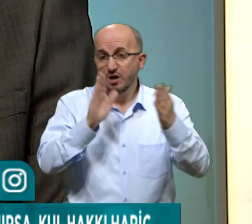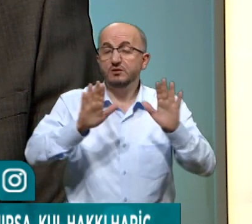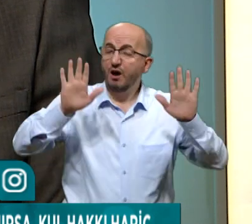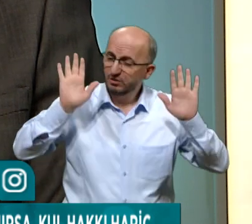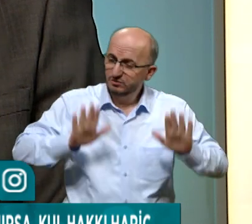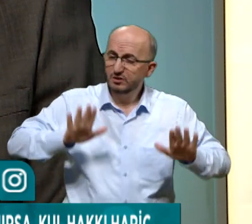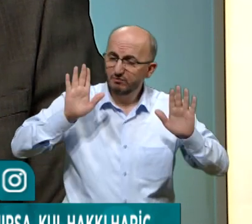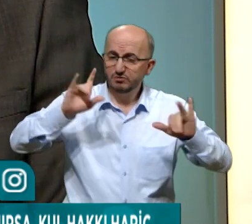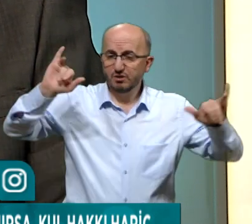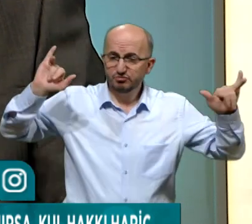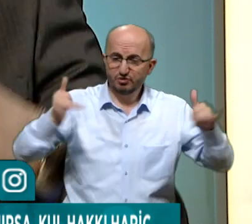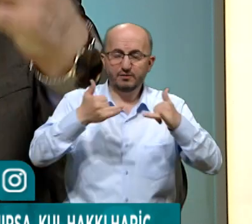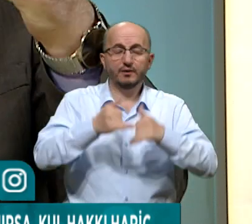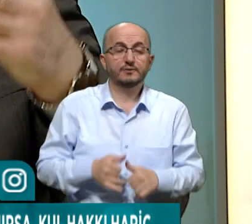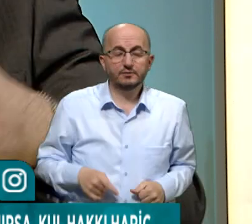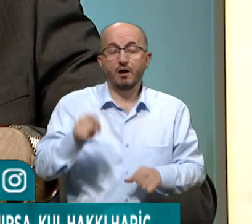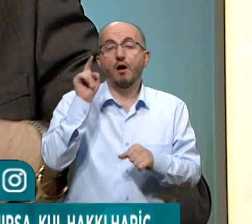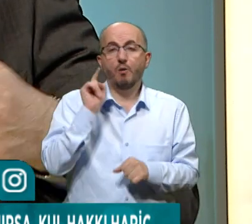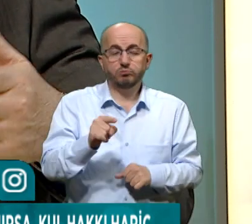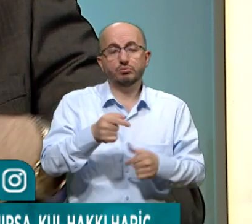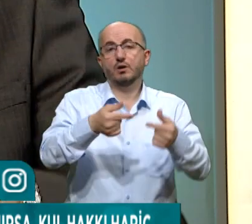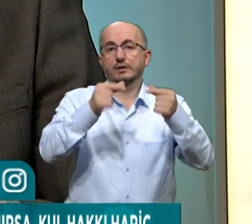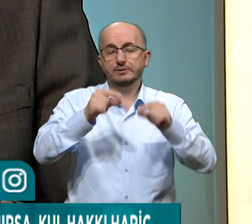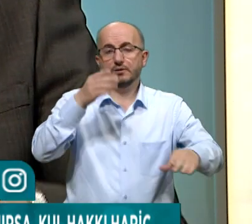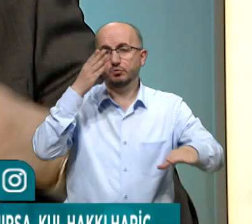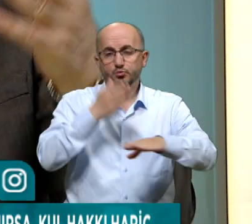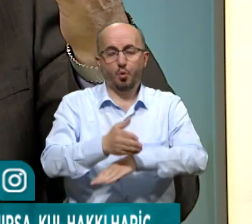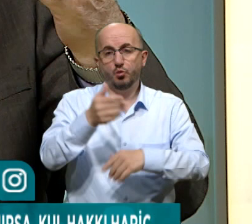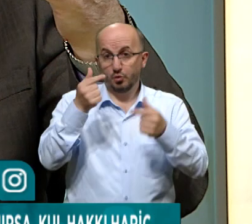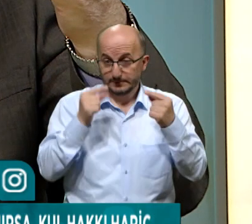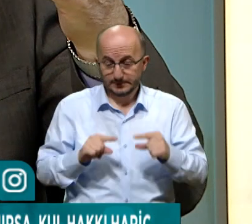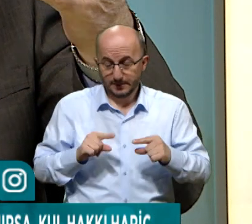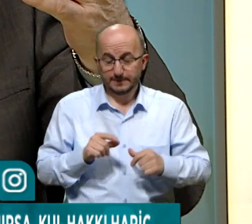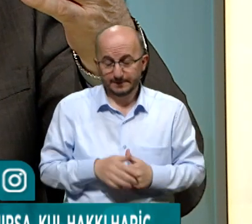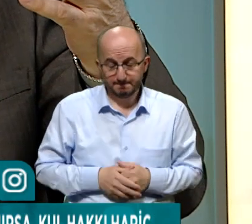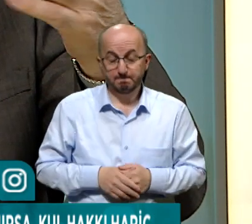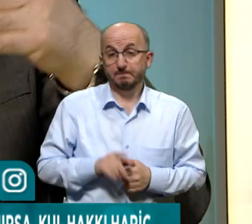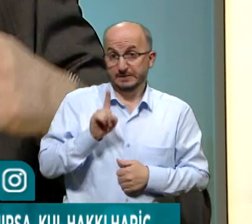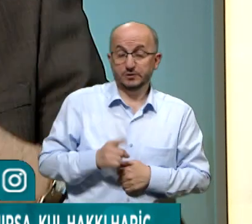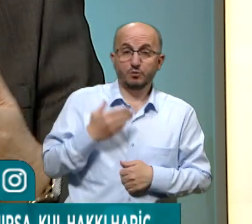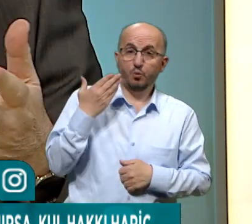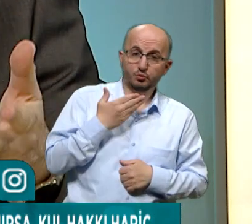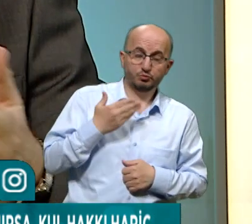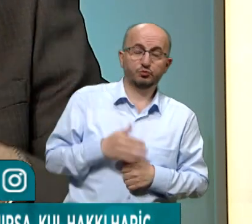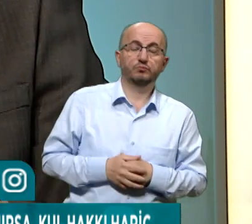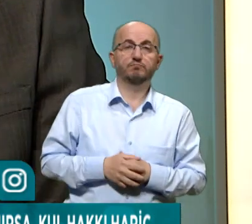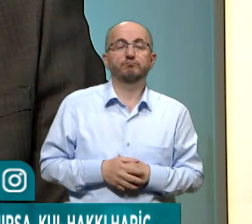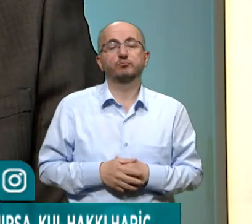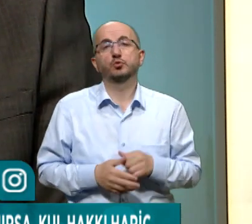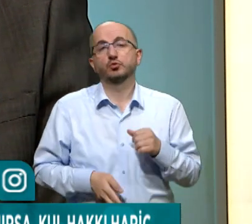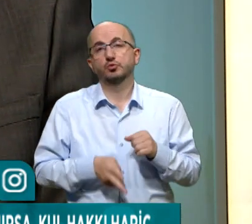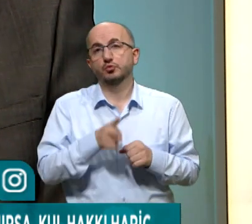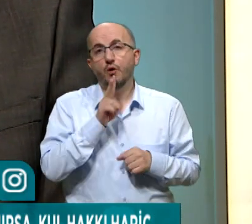Ancak ve ancak cennettir bu hadisler sahih hadislerde birinciye ilk okuduğumuz ve